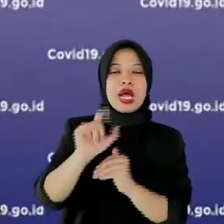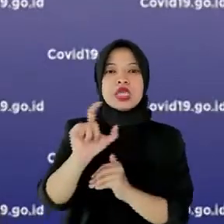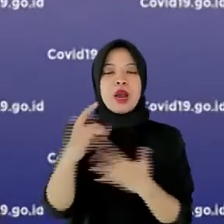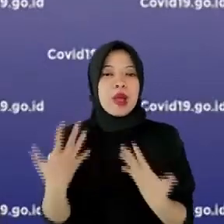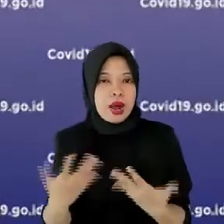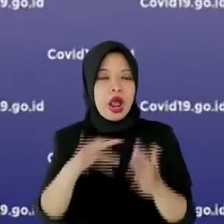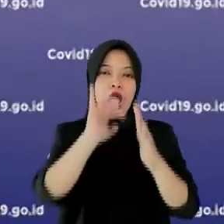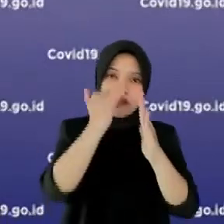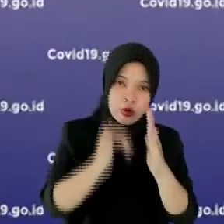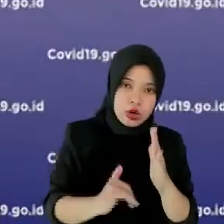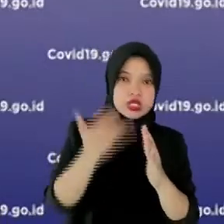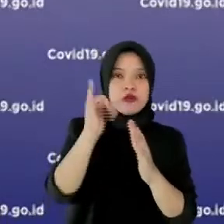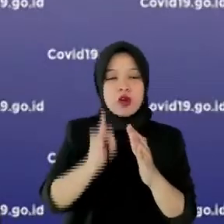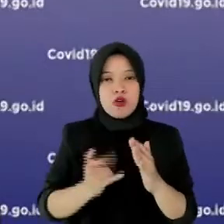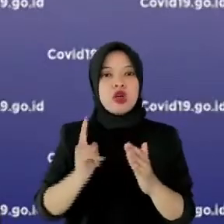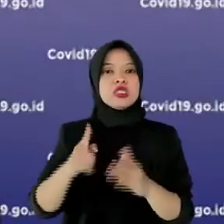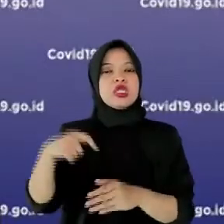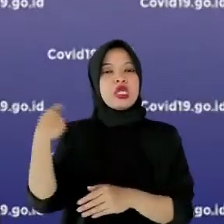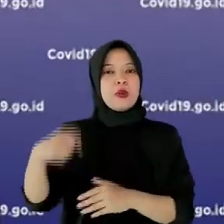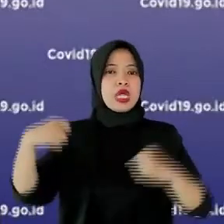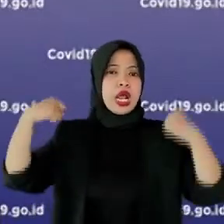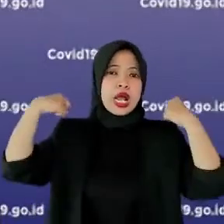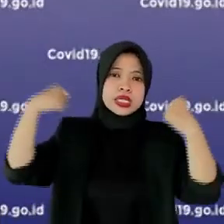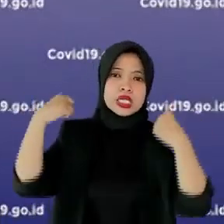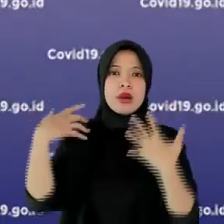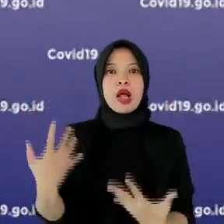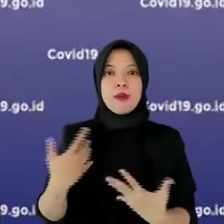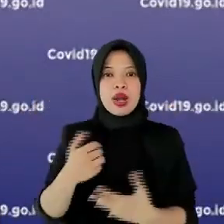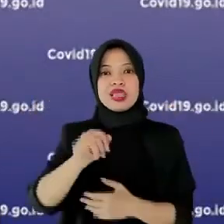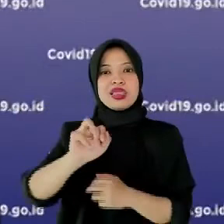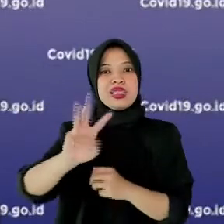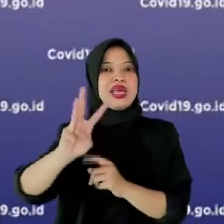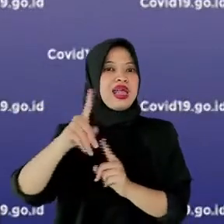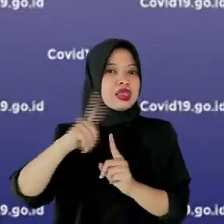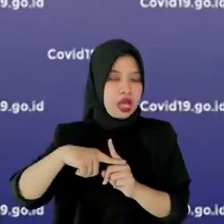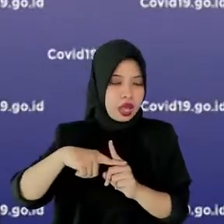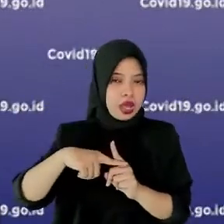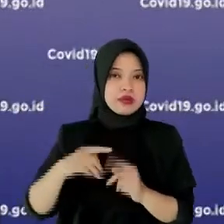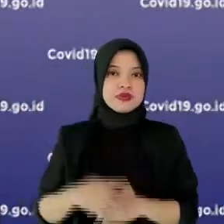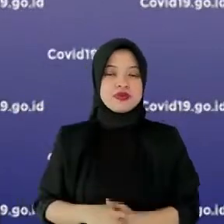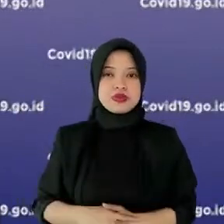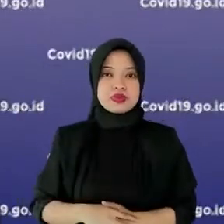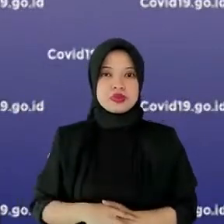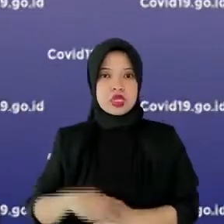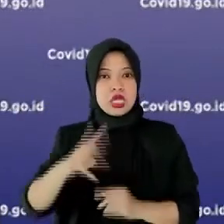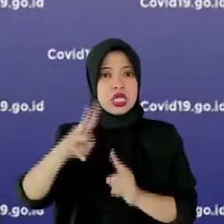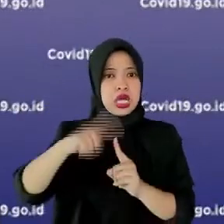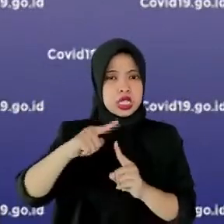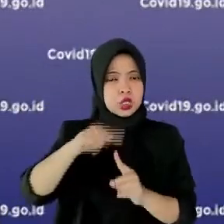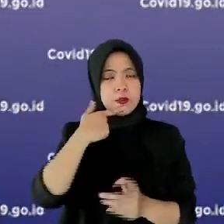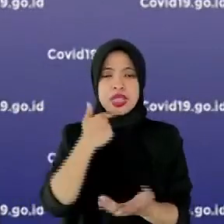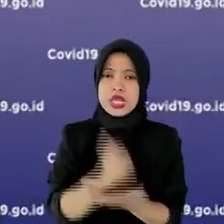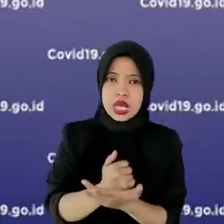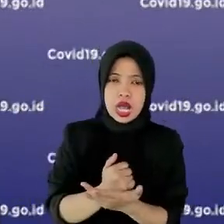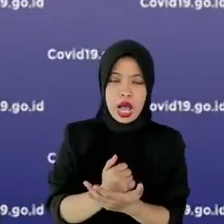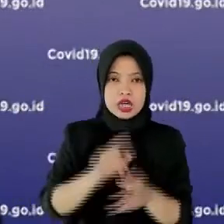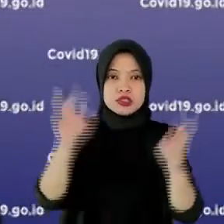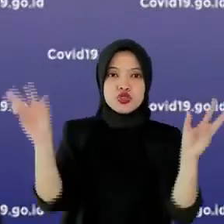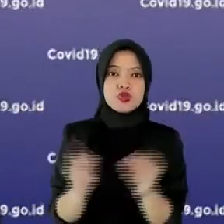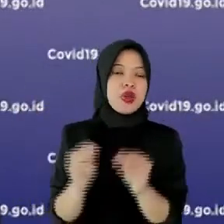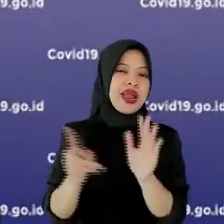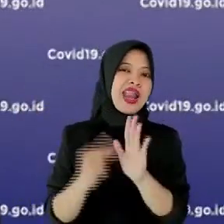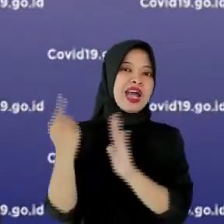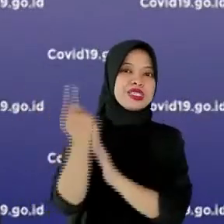terus dievaluasi, terutama dari Kementerian Kesehatan untuk penguatan 3T-nya. Tapi semuanya kita memang kalau secara